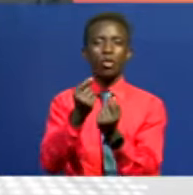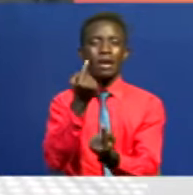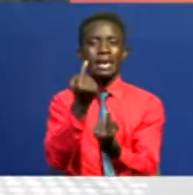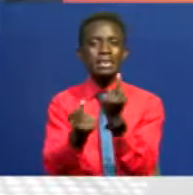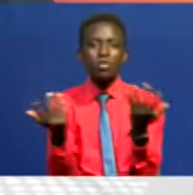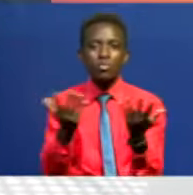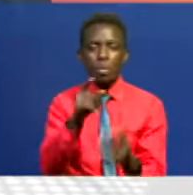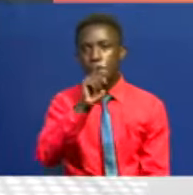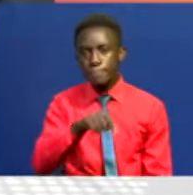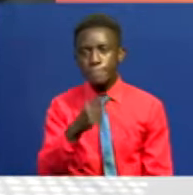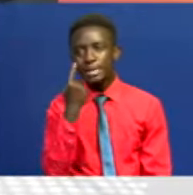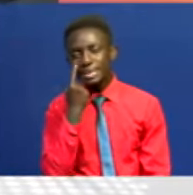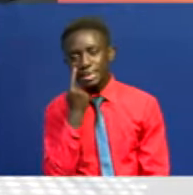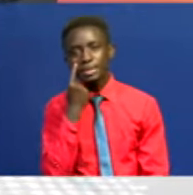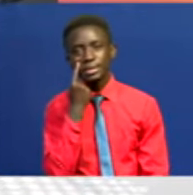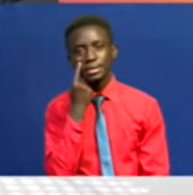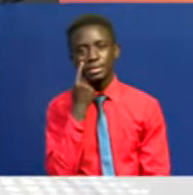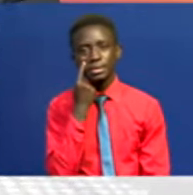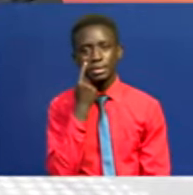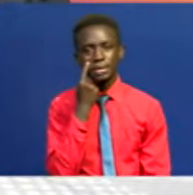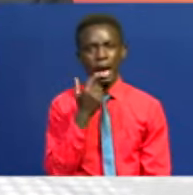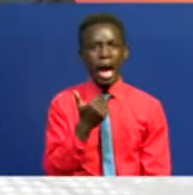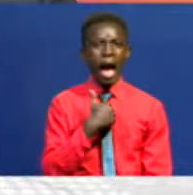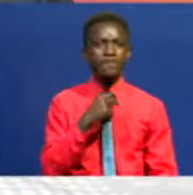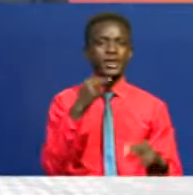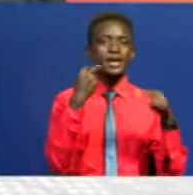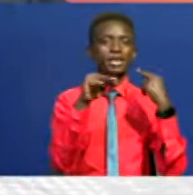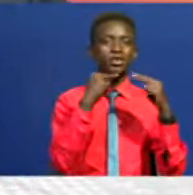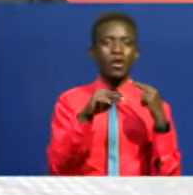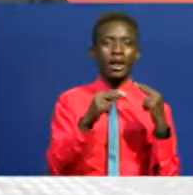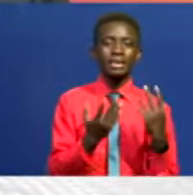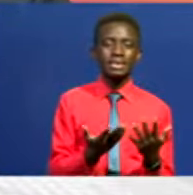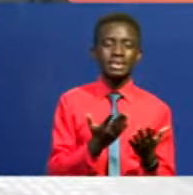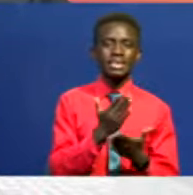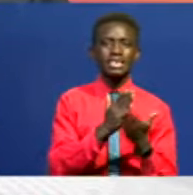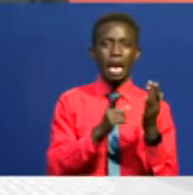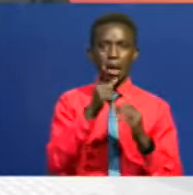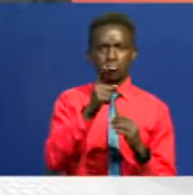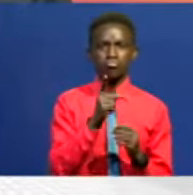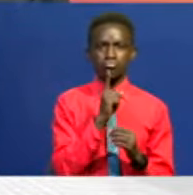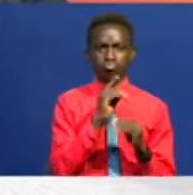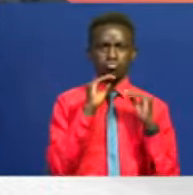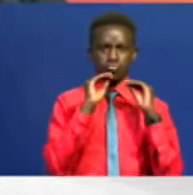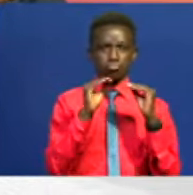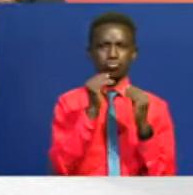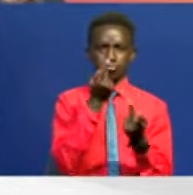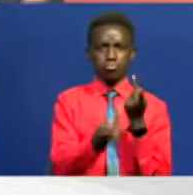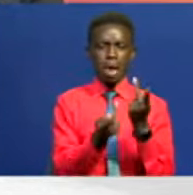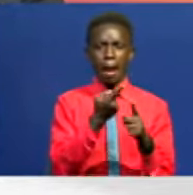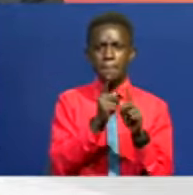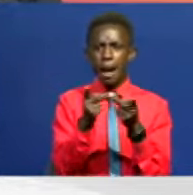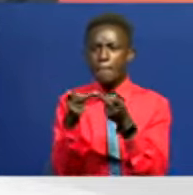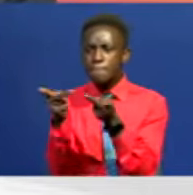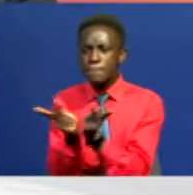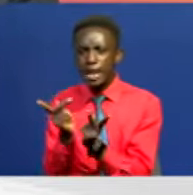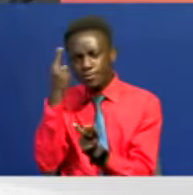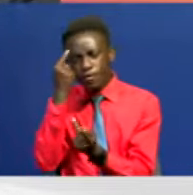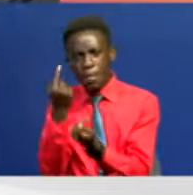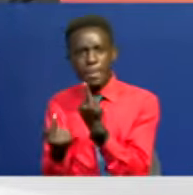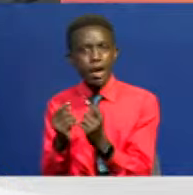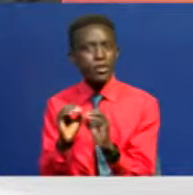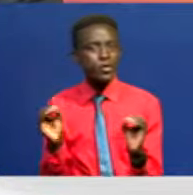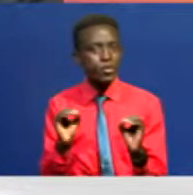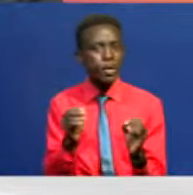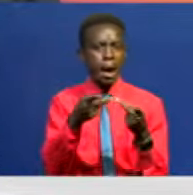kuwa na unapeana hospitality na una mahala pa kupika, mahala pa kuandalia